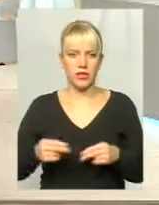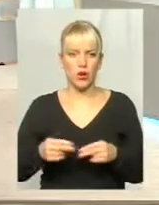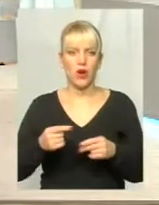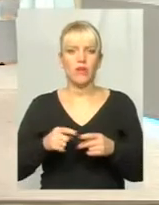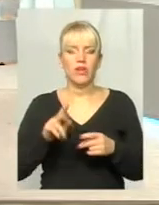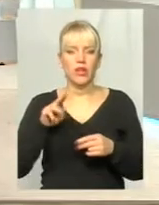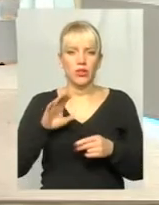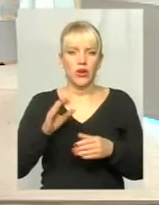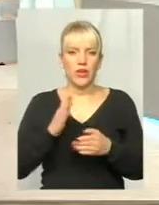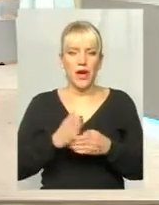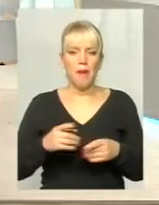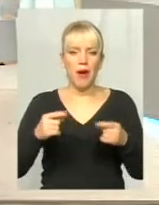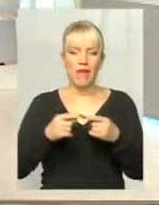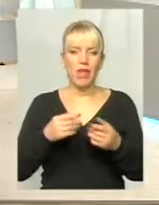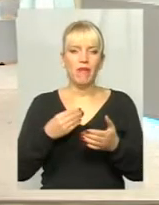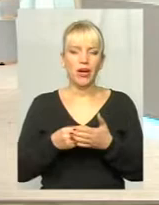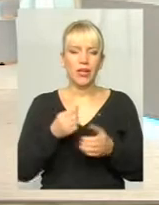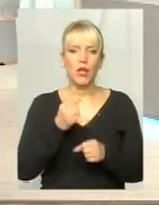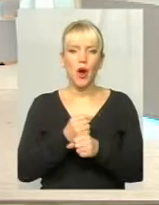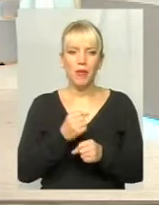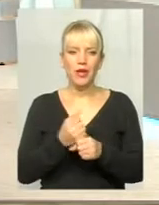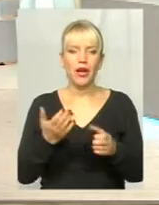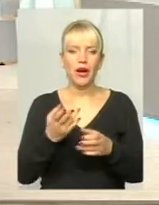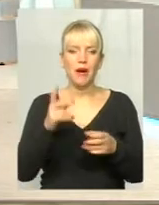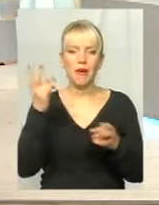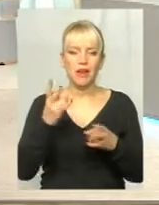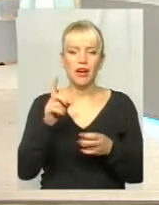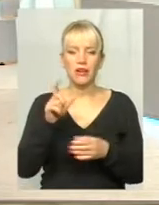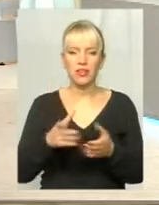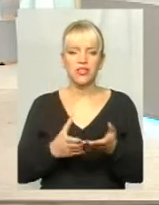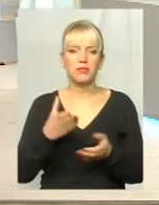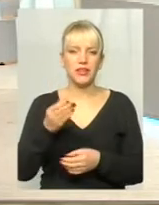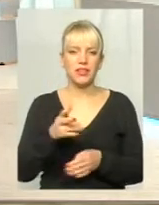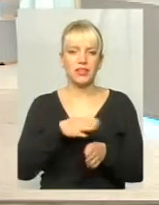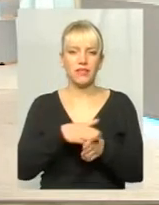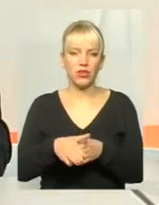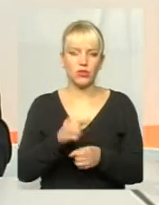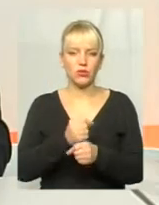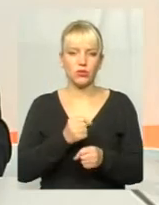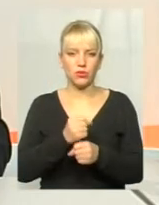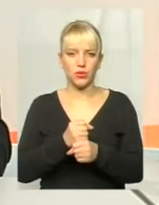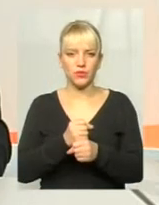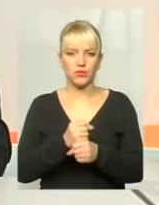є певна вартість цих робіт, яку повинна людина сплатити за виконану роботу.